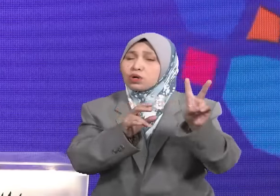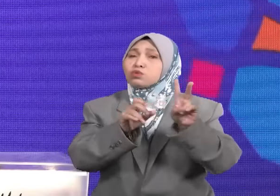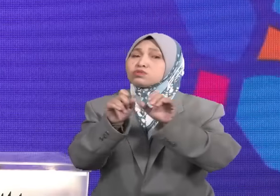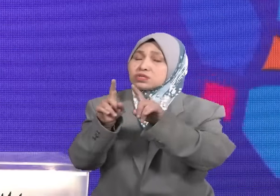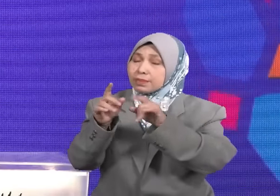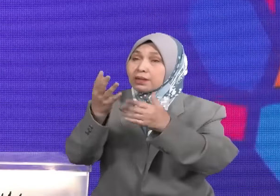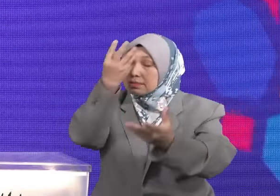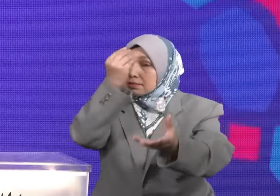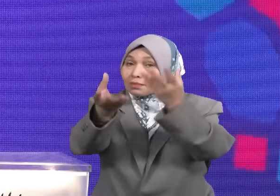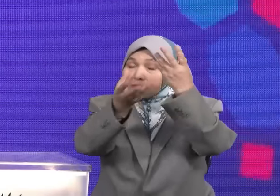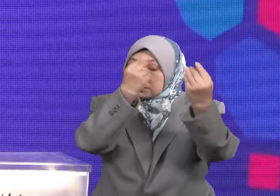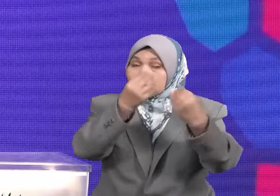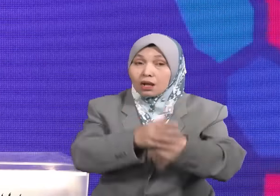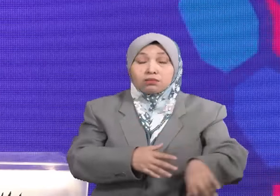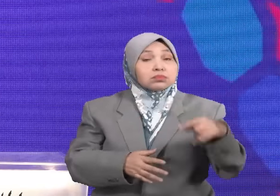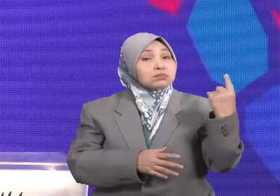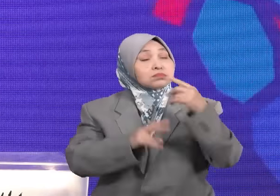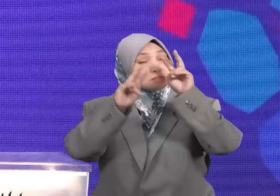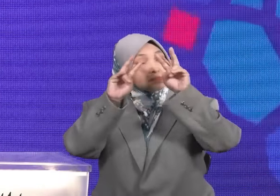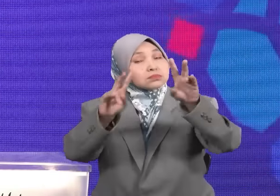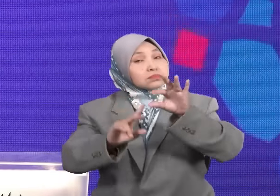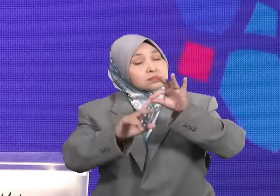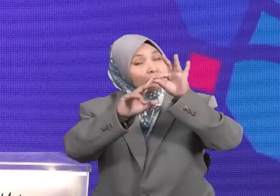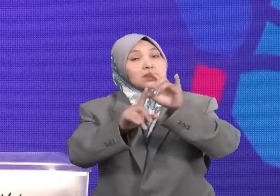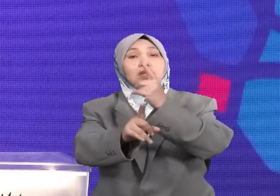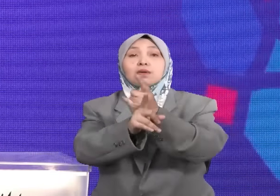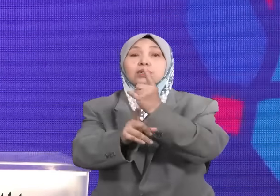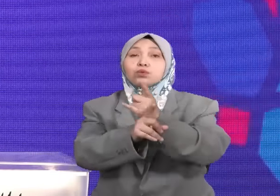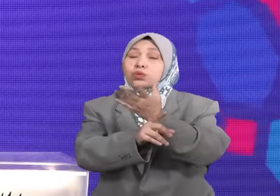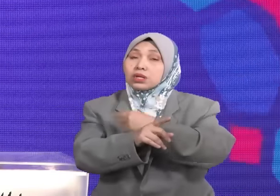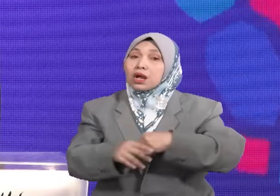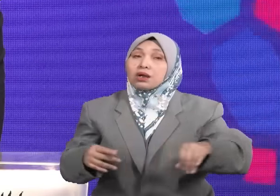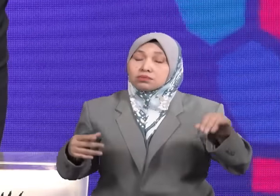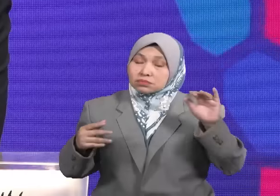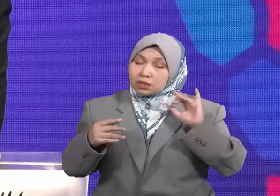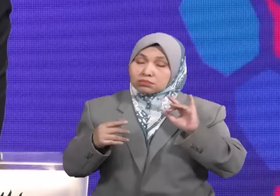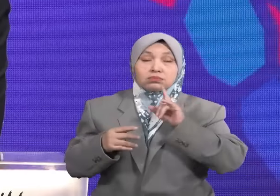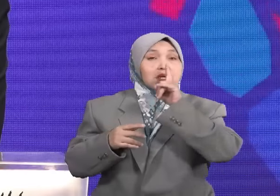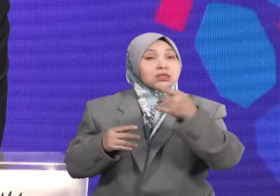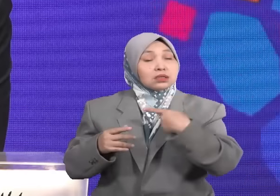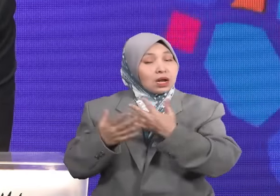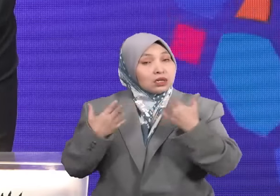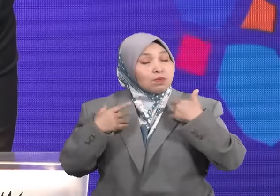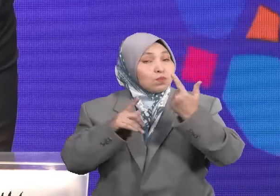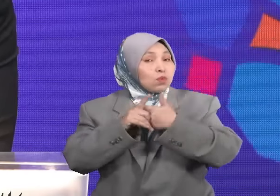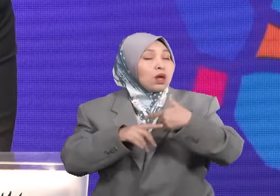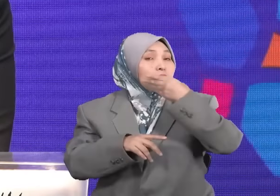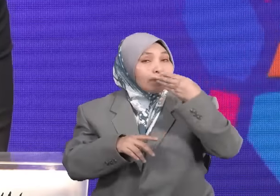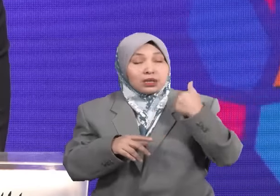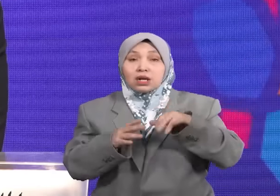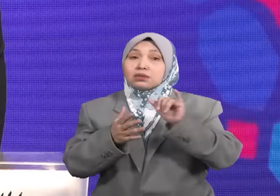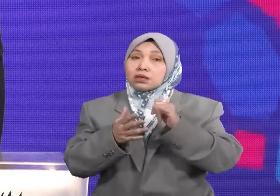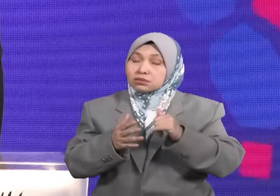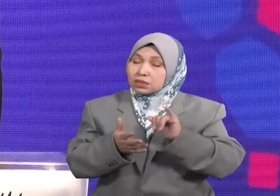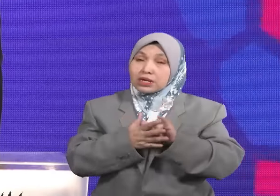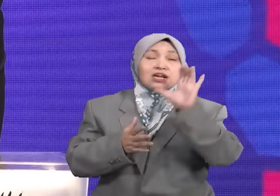mengambil pengajaran untuk sentiasa melihat keutamaan yang betul. Dan sudah pastilah bila ada bulan Ramadan ni, keutamaan kita sebagai Ustaz Fazrul, kita